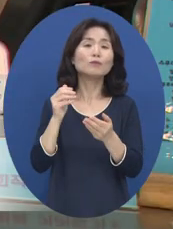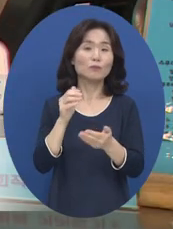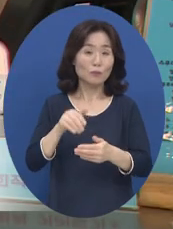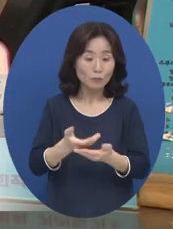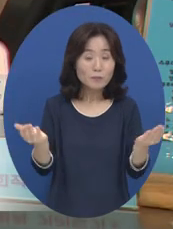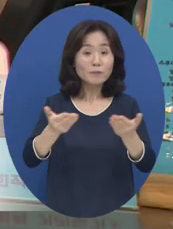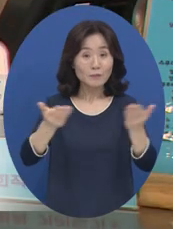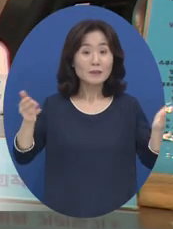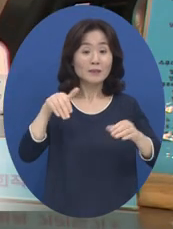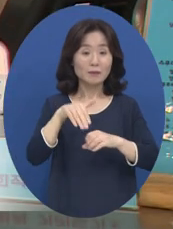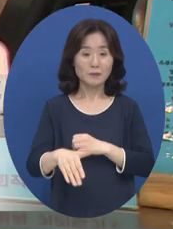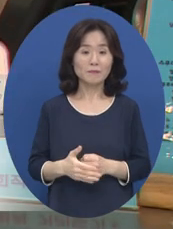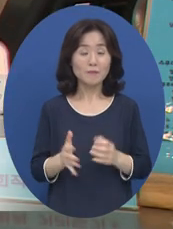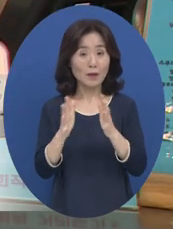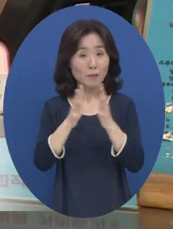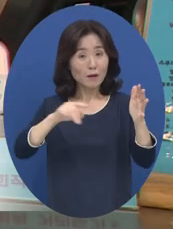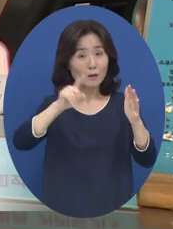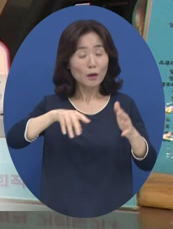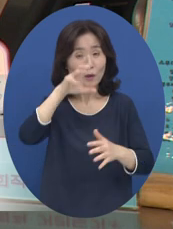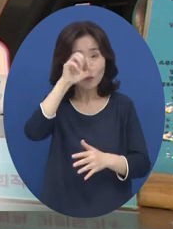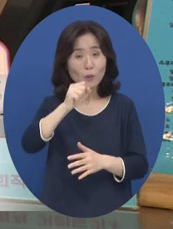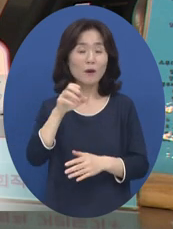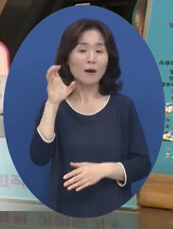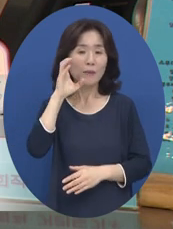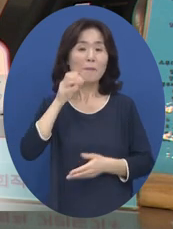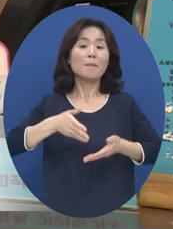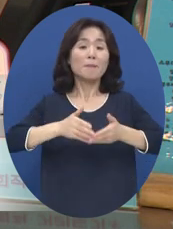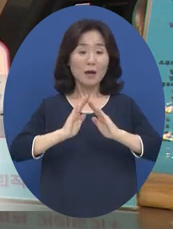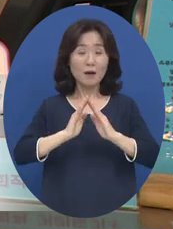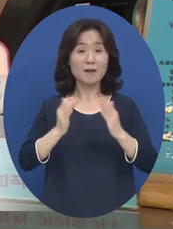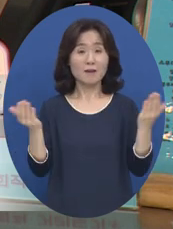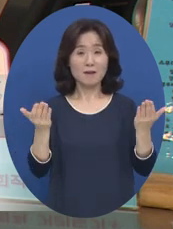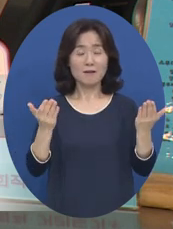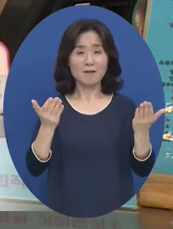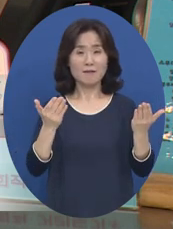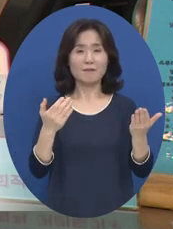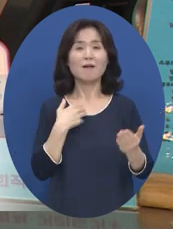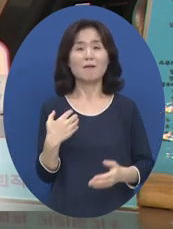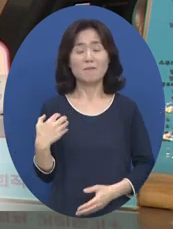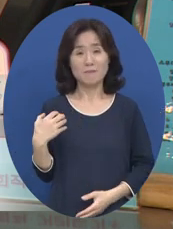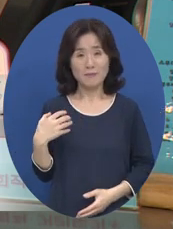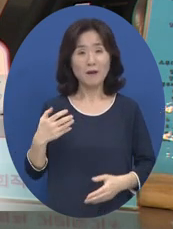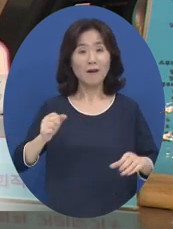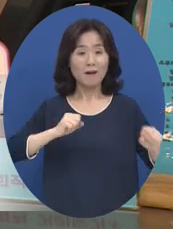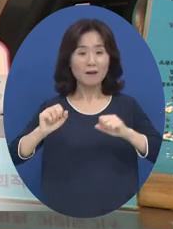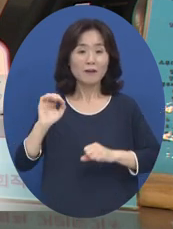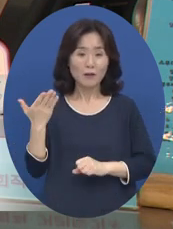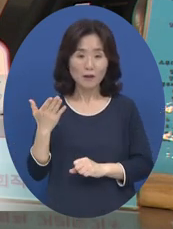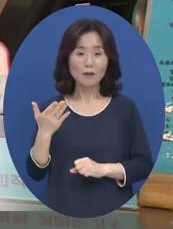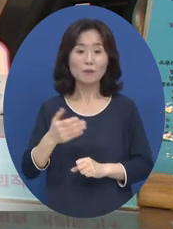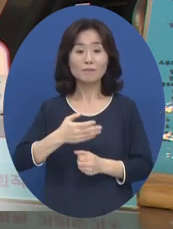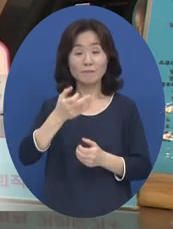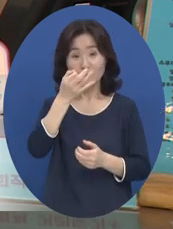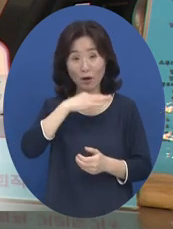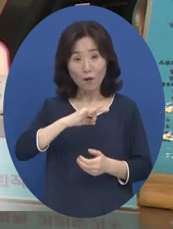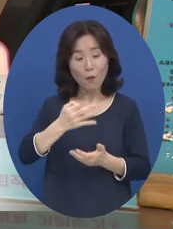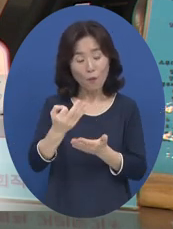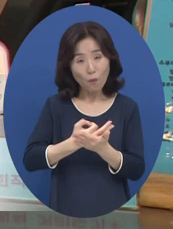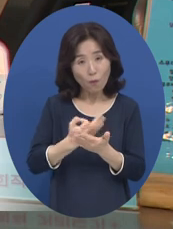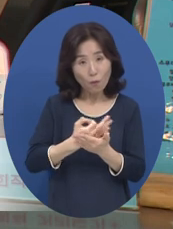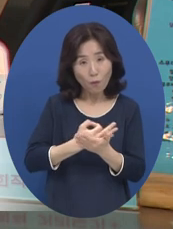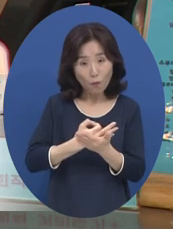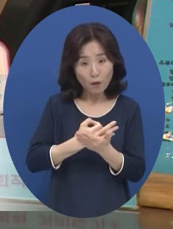이렇게 좋은 카페가 생기면서 일자리도 생기고, 그럼으로 인해서 저희가 또 이익금이 생기면은 관리비도 또 차감이